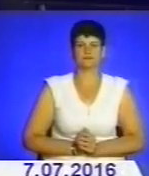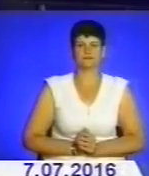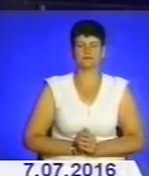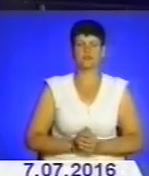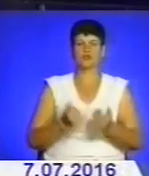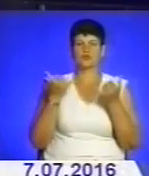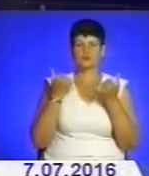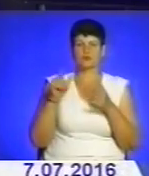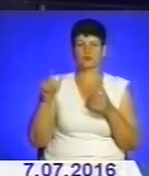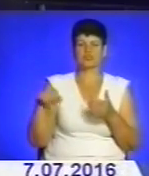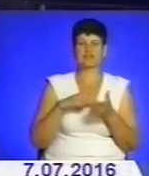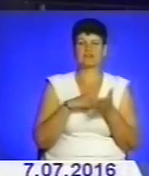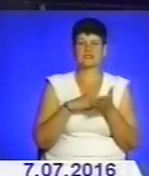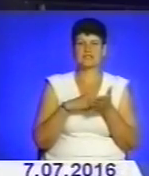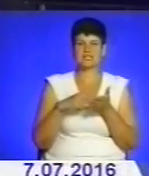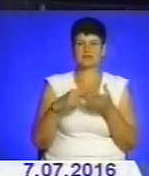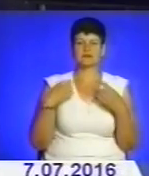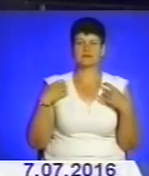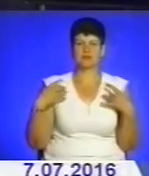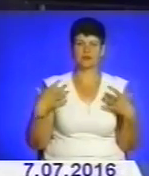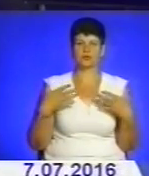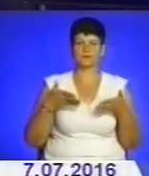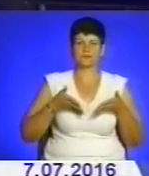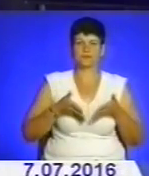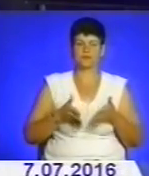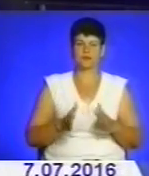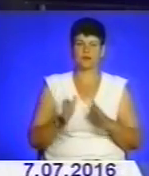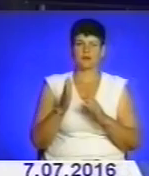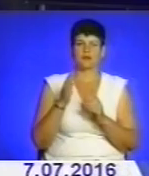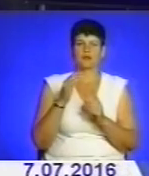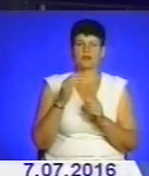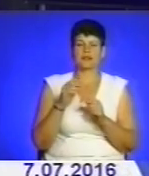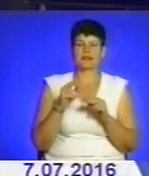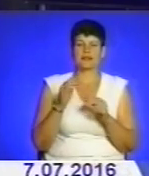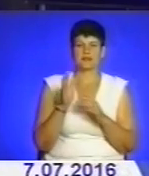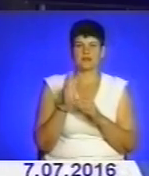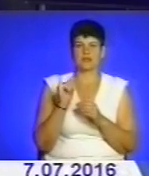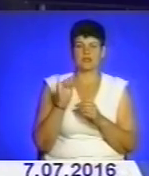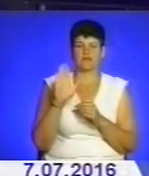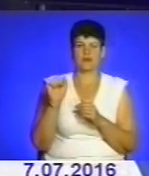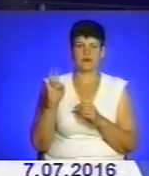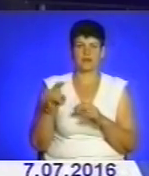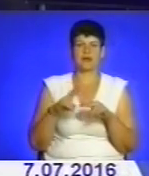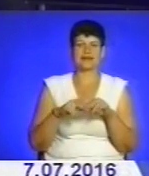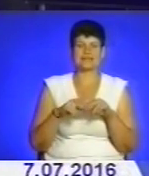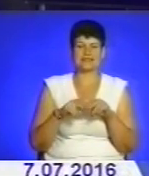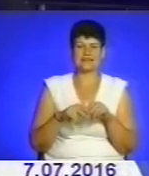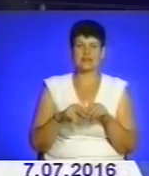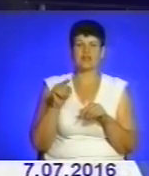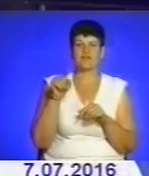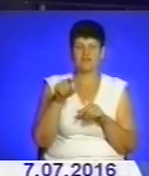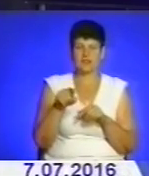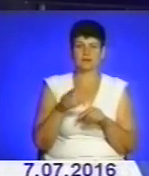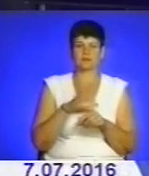Сьогодні християни відзначають Різдво Івана Хрестителя або Івана Предтечі. Цього дня віддають святому Івану особливу шану, адже він